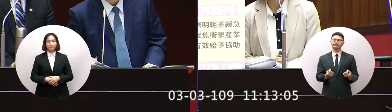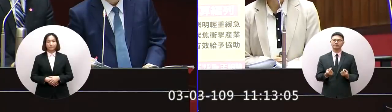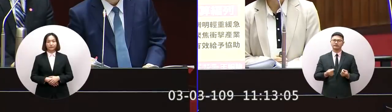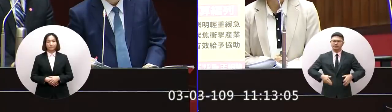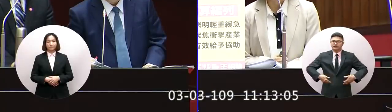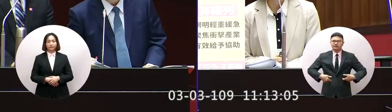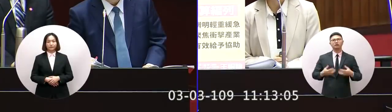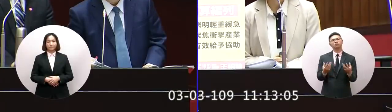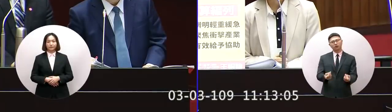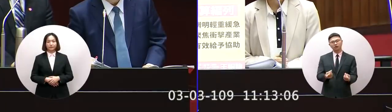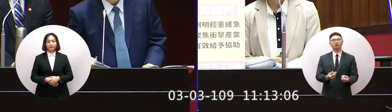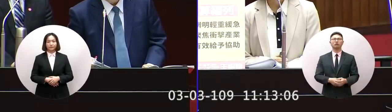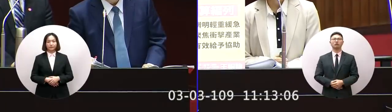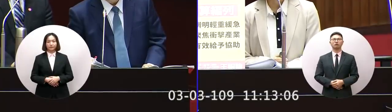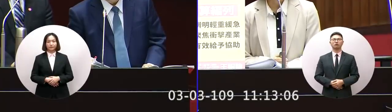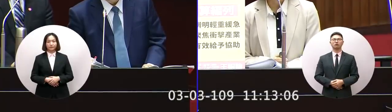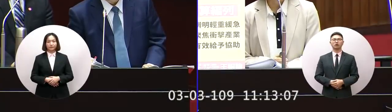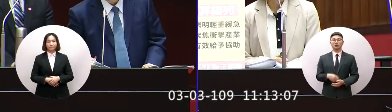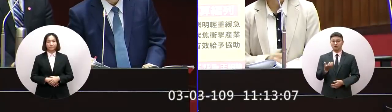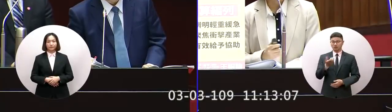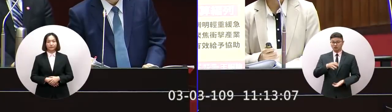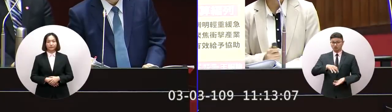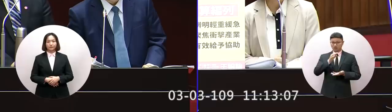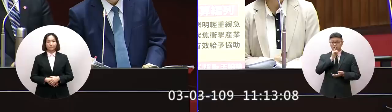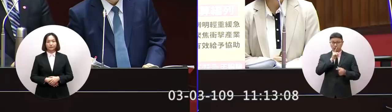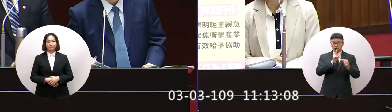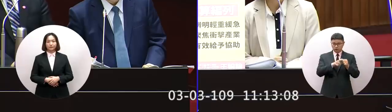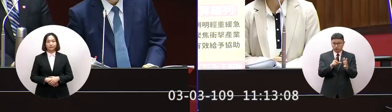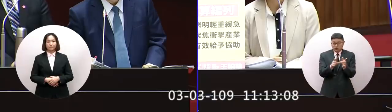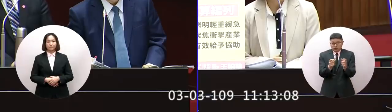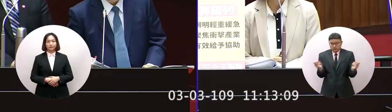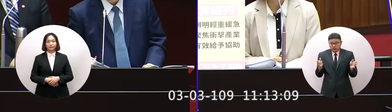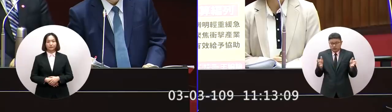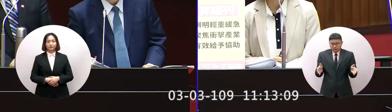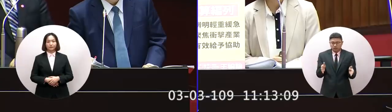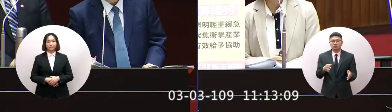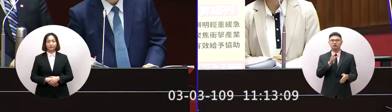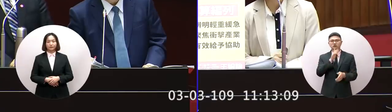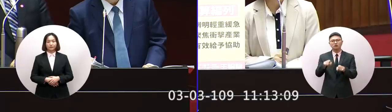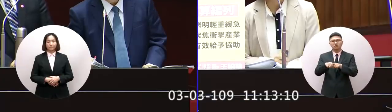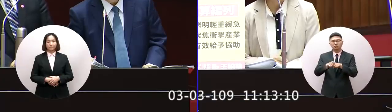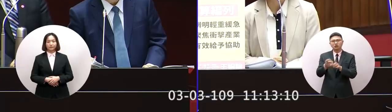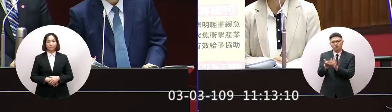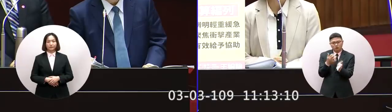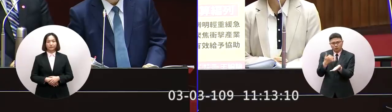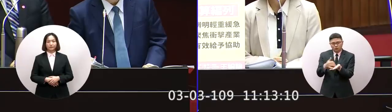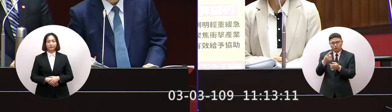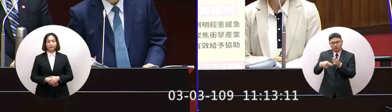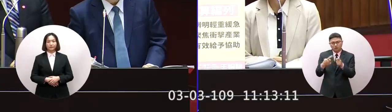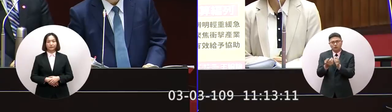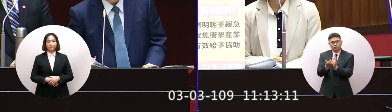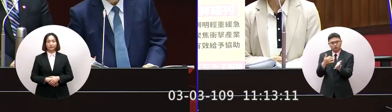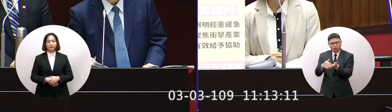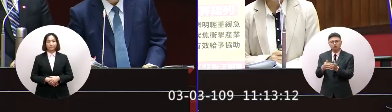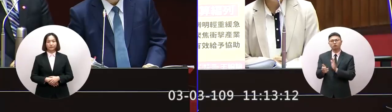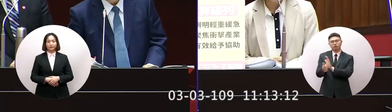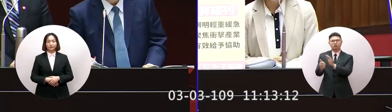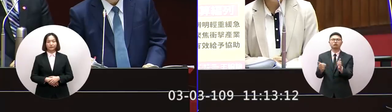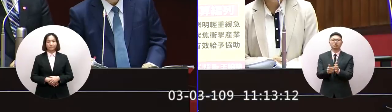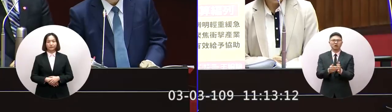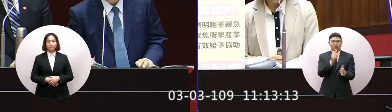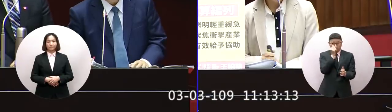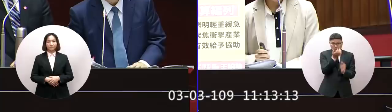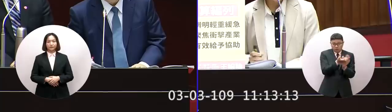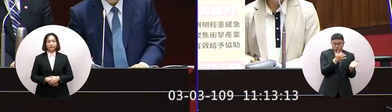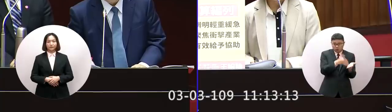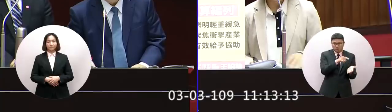紧急或是这么的迫切。那刚才提到说中长期的对策其实是应该要用一般的预算来去处理，年度的预算来去处理，是不是应该要动用到特别